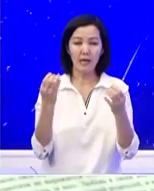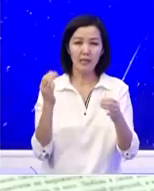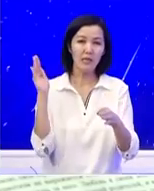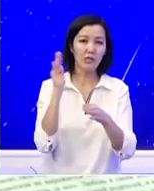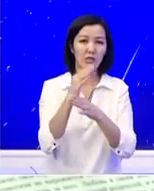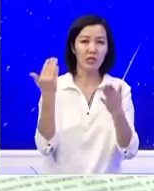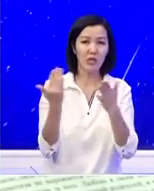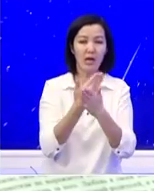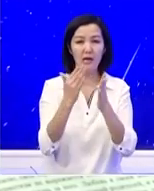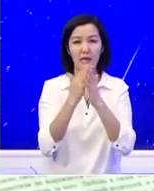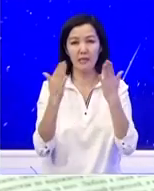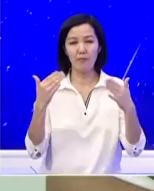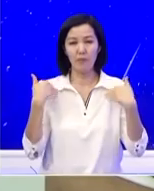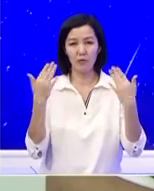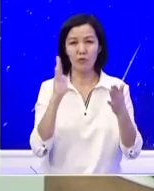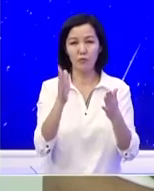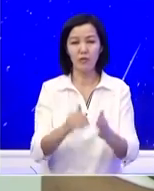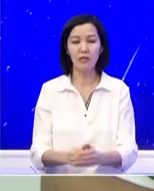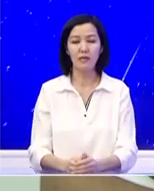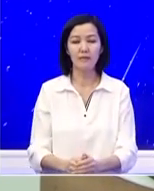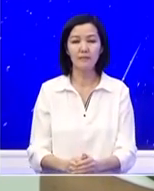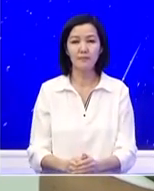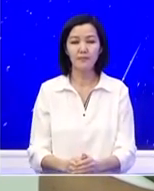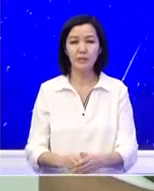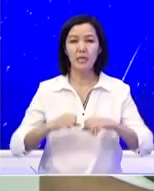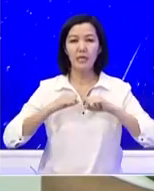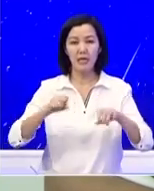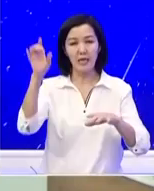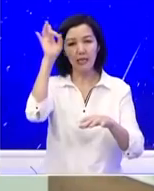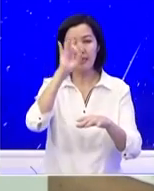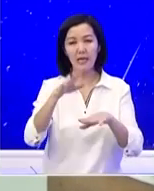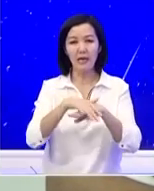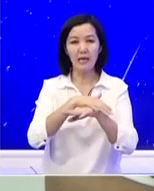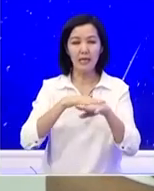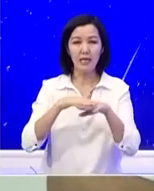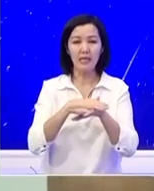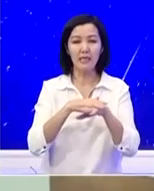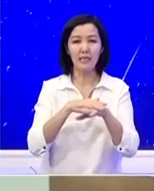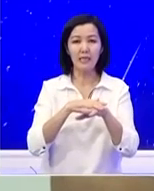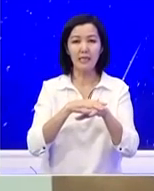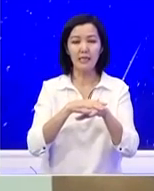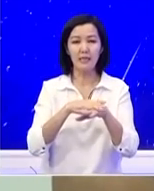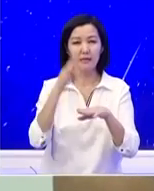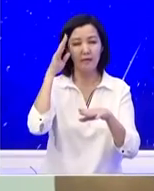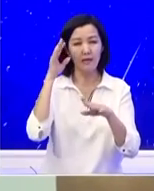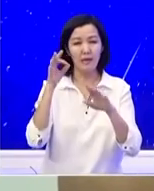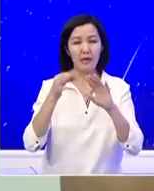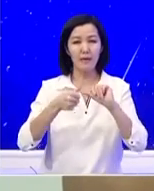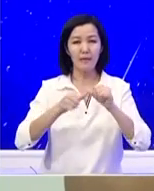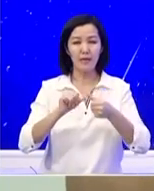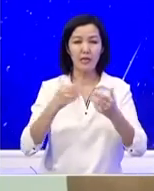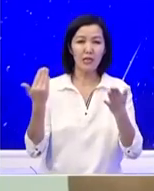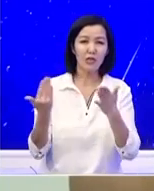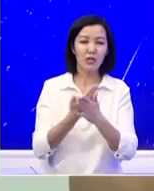майдан жайлы кітаппен толықпақ. Ерліктің даңқы, елдің нарқы атты жаңа кітап